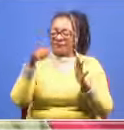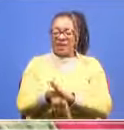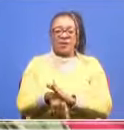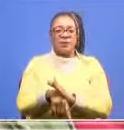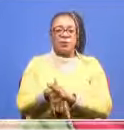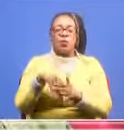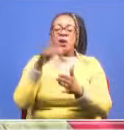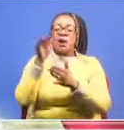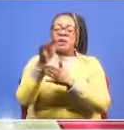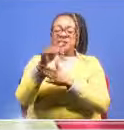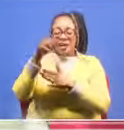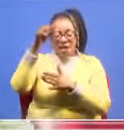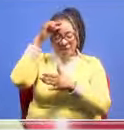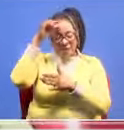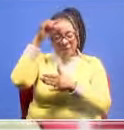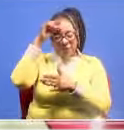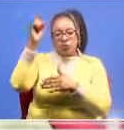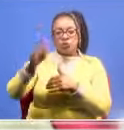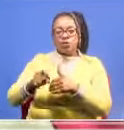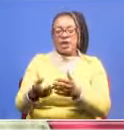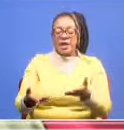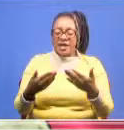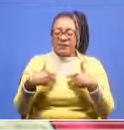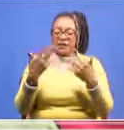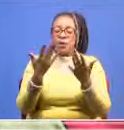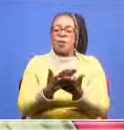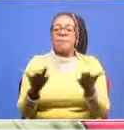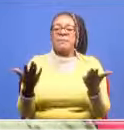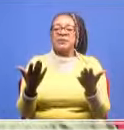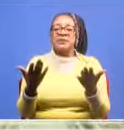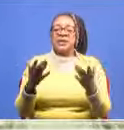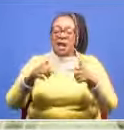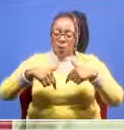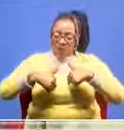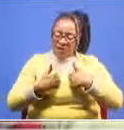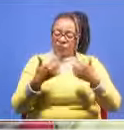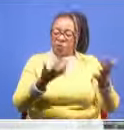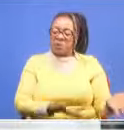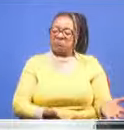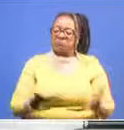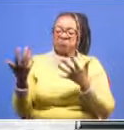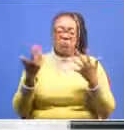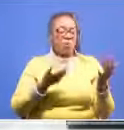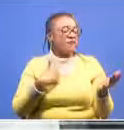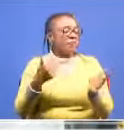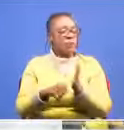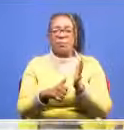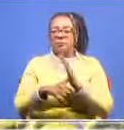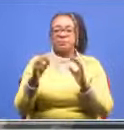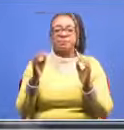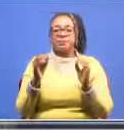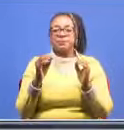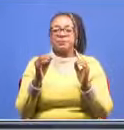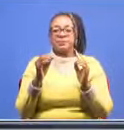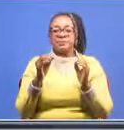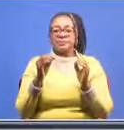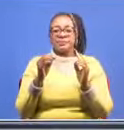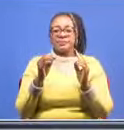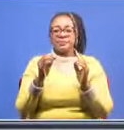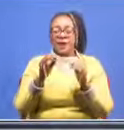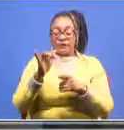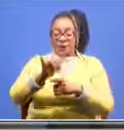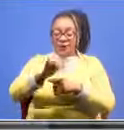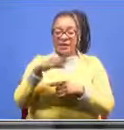tunaomba serikali tupatiwe equipment, tutajitolea mili. Hatuna furugu yoyote. Kutokana na tukio la mauaji